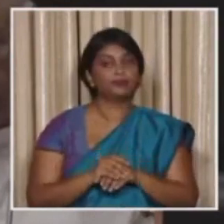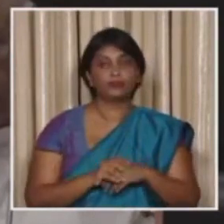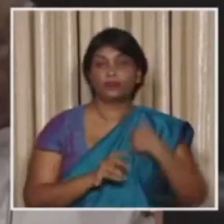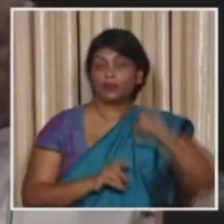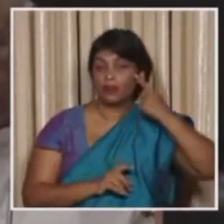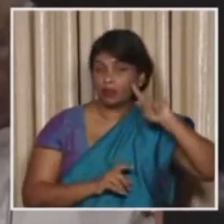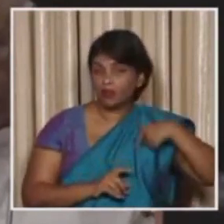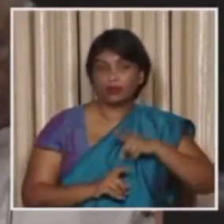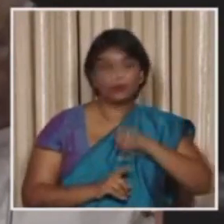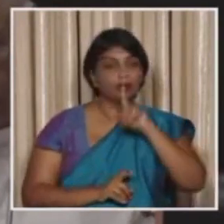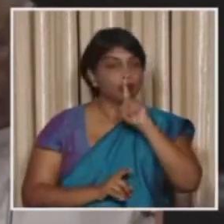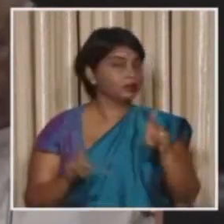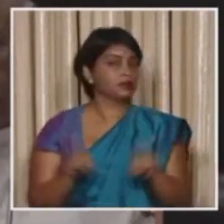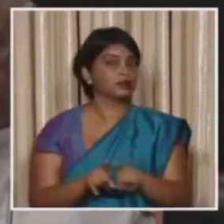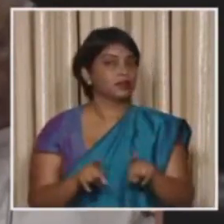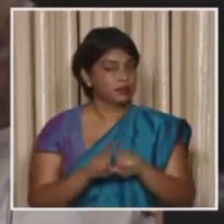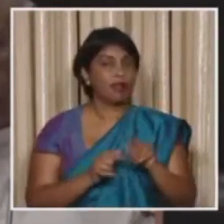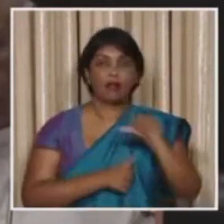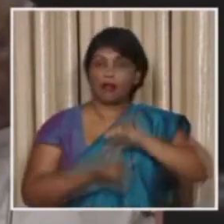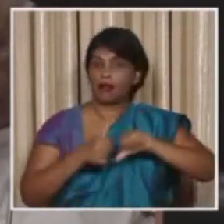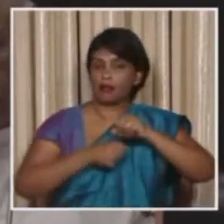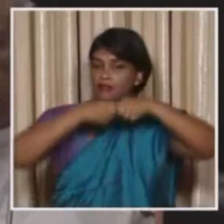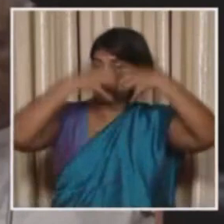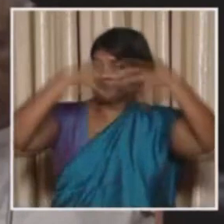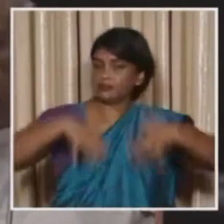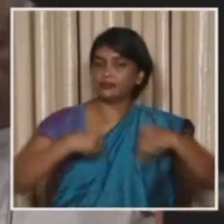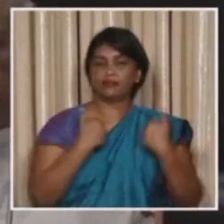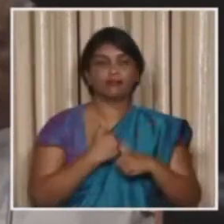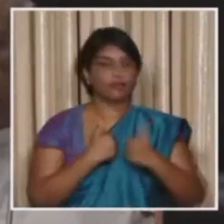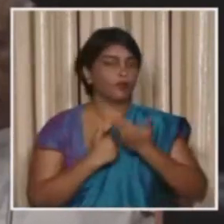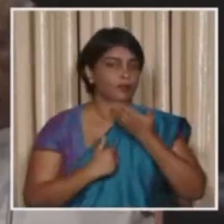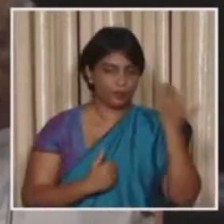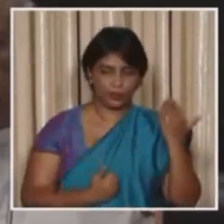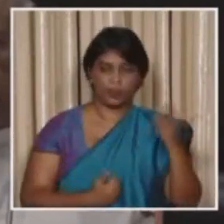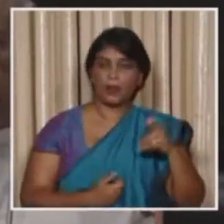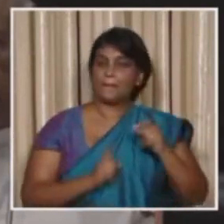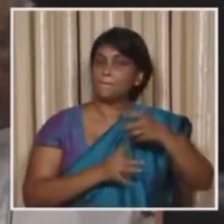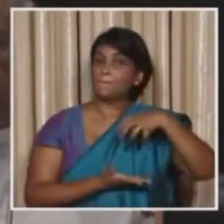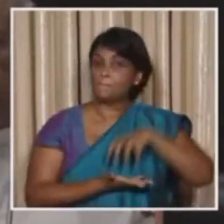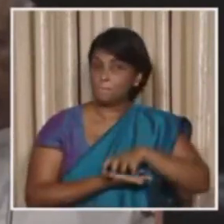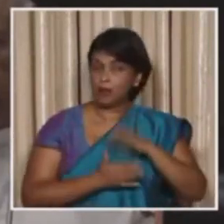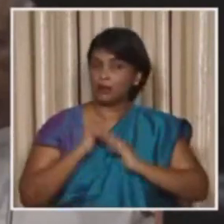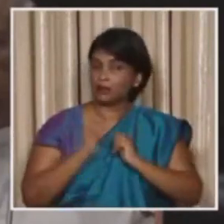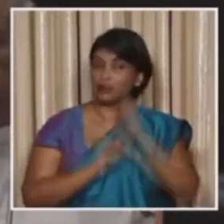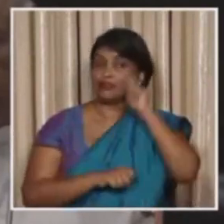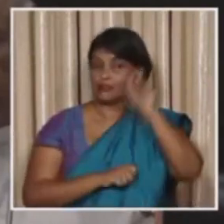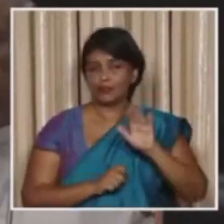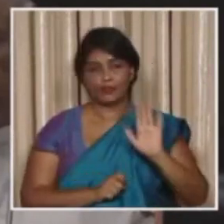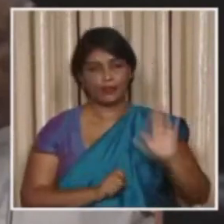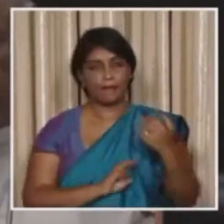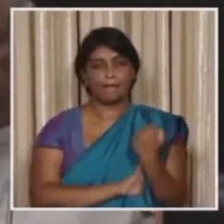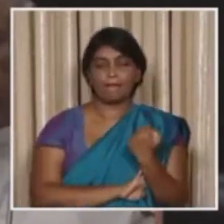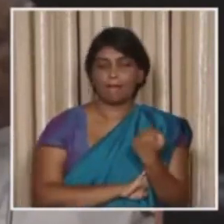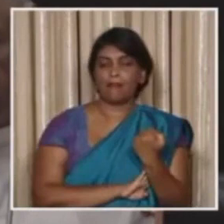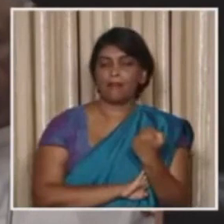අභිමතය ප්‍රකාශ වෙන ආකාරයෙන් ආයතන ව්‍යුහයක් ගොඩනැගීමට හැකියාවක් තියෙනවා. පළාත් සභා ක්‍රමය ජනතාව වෙත බලය